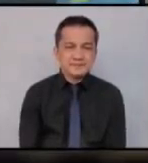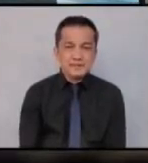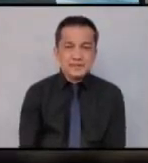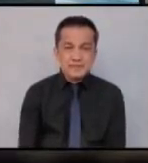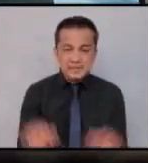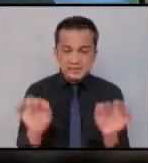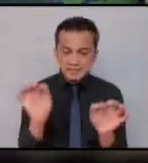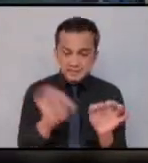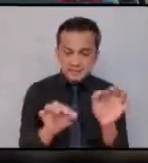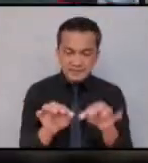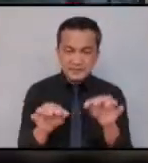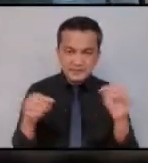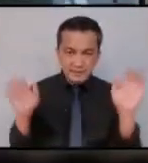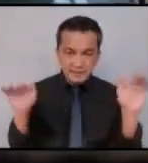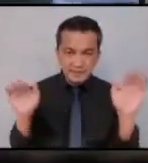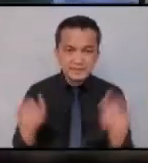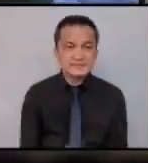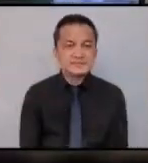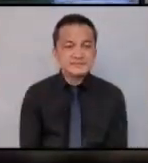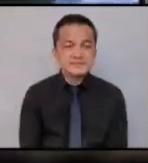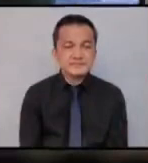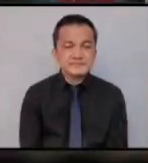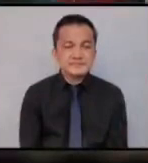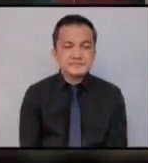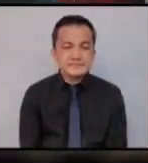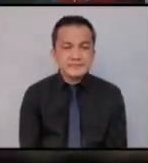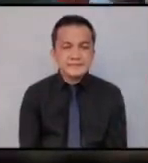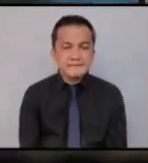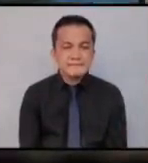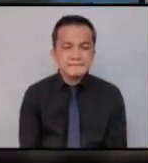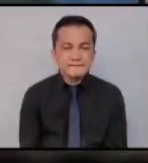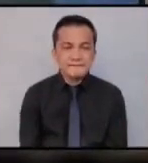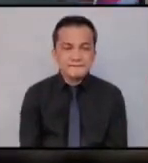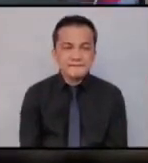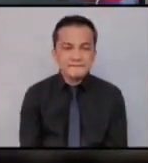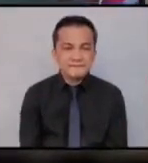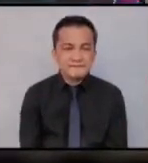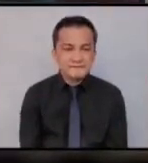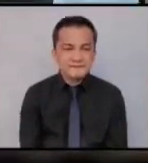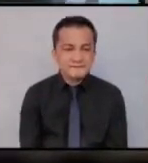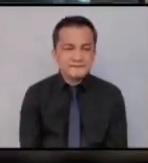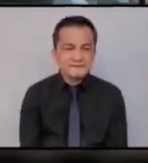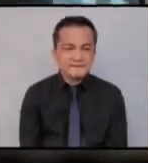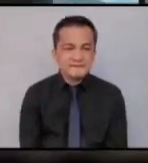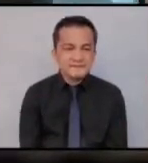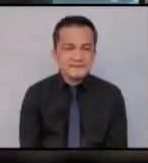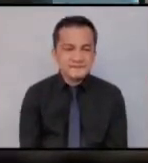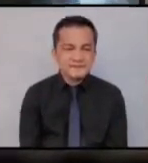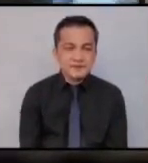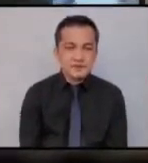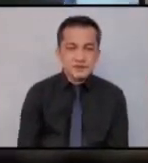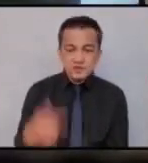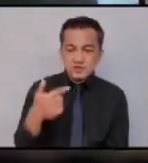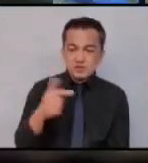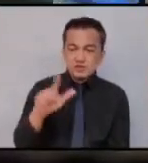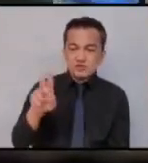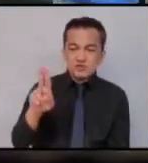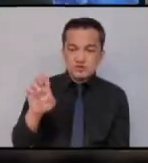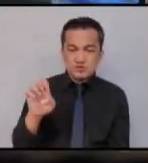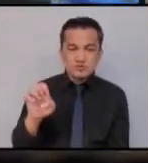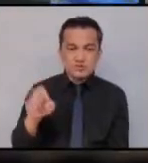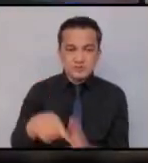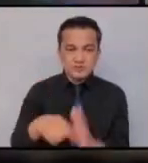ba? Sure. Ayan. So, gumamit tayo ng glue. Kung walang glue, minsan may sinusungkit lang ako sa bandang